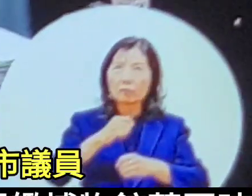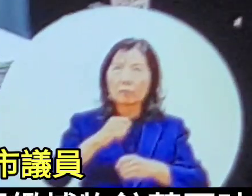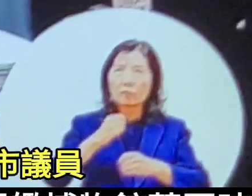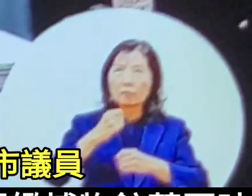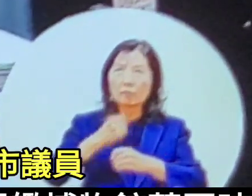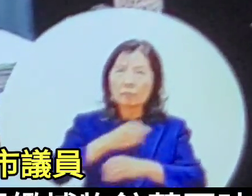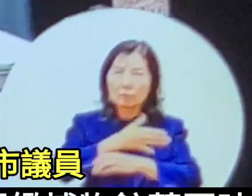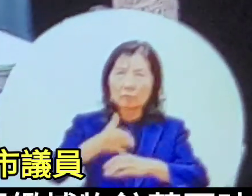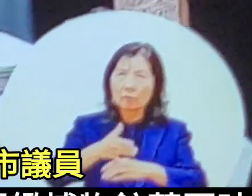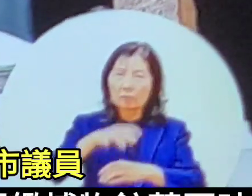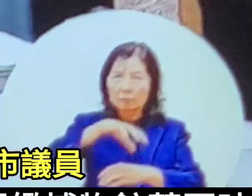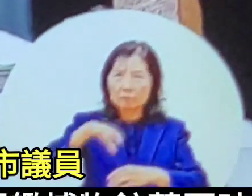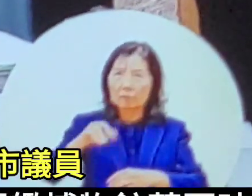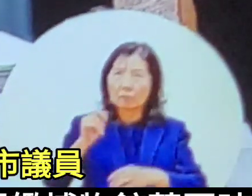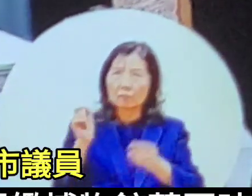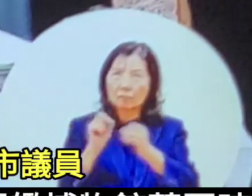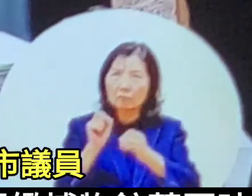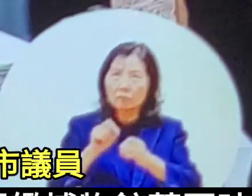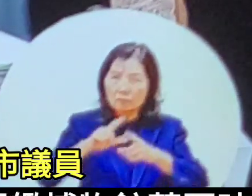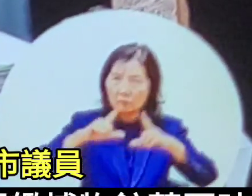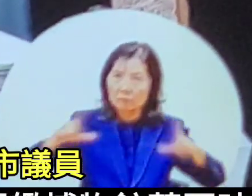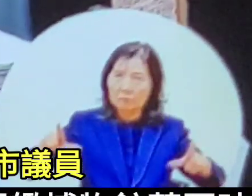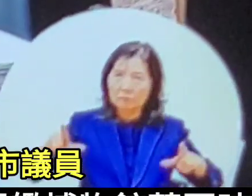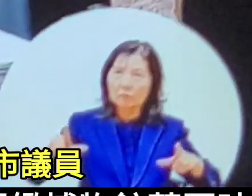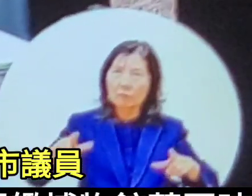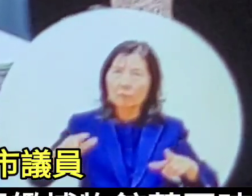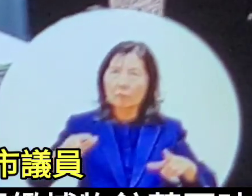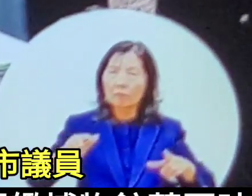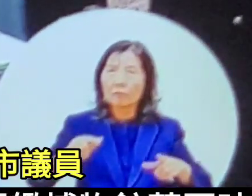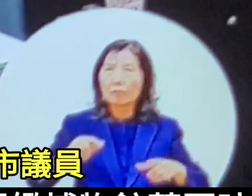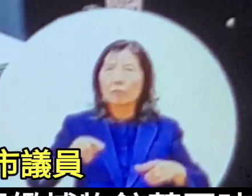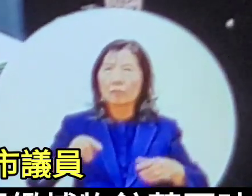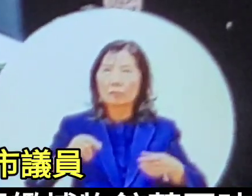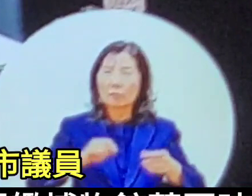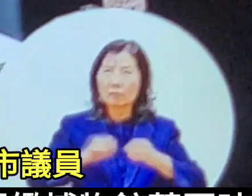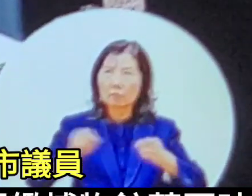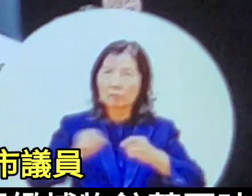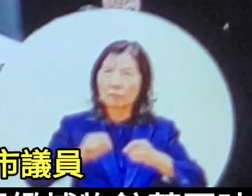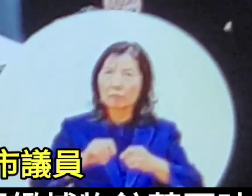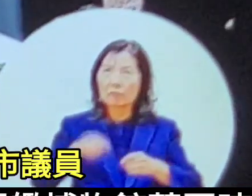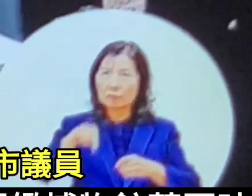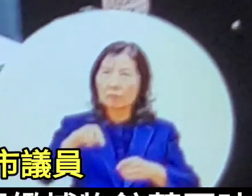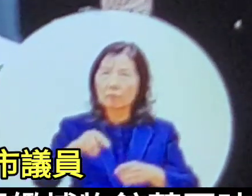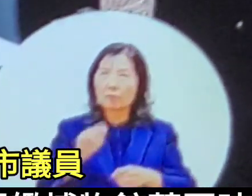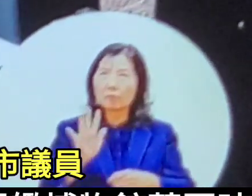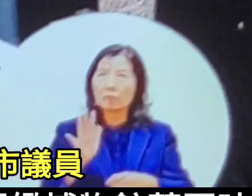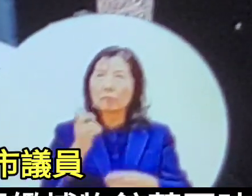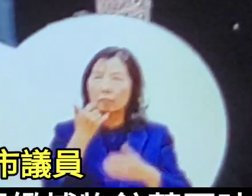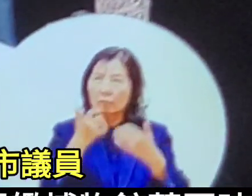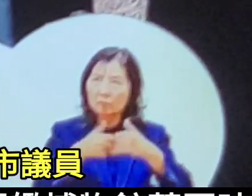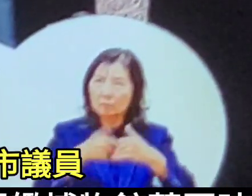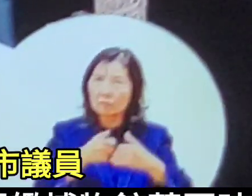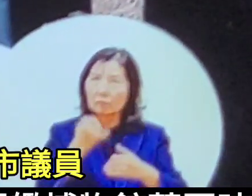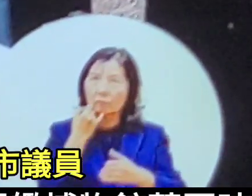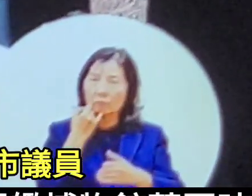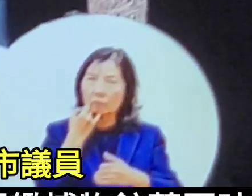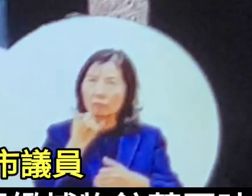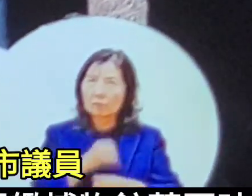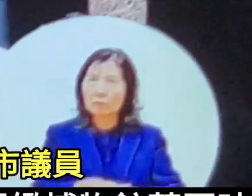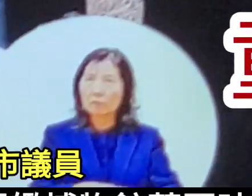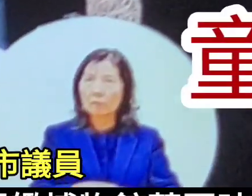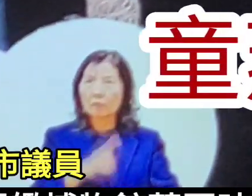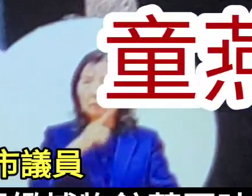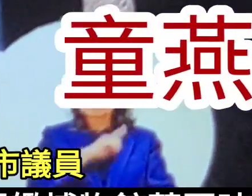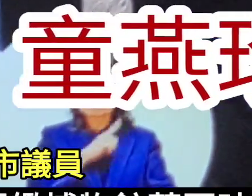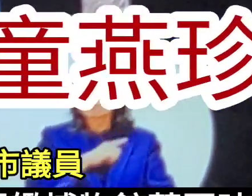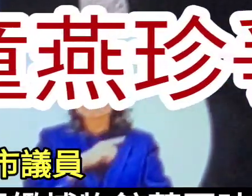间。甚至最近还要扩大威海计划哈，是不是在那边有机会？我们来，我个人